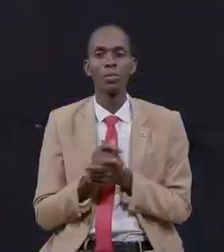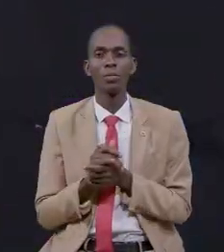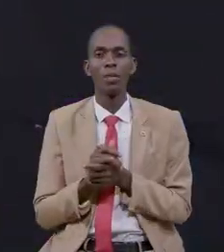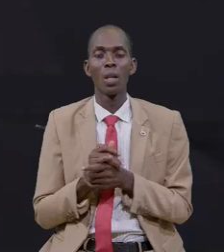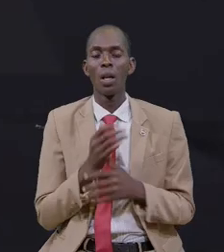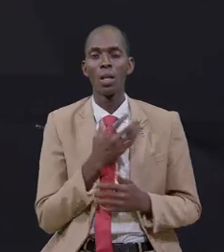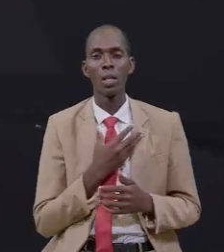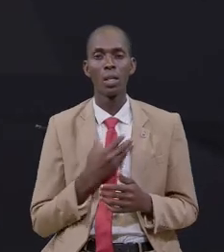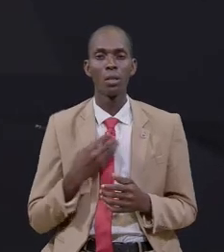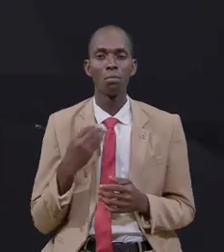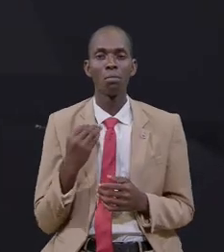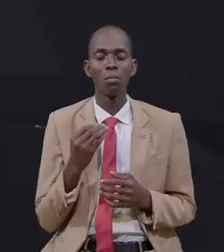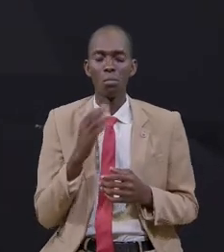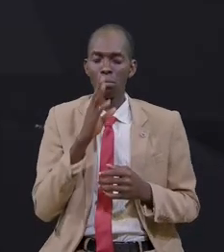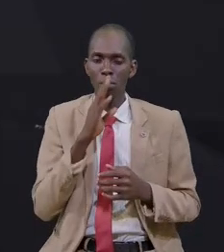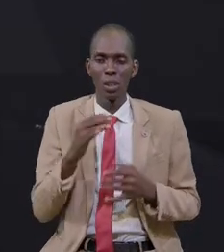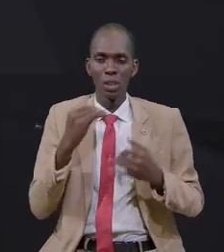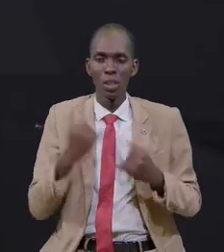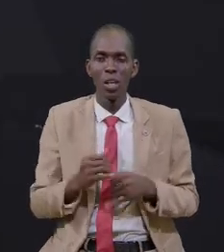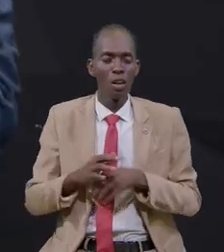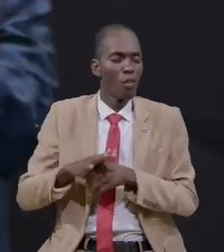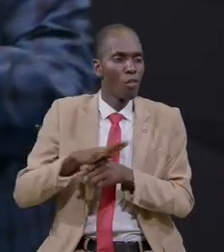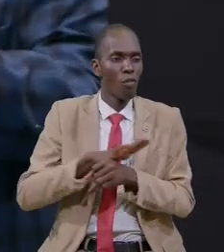Verset 21, et ayant la pleine conviction